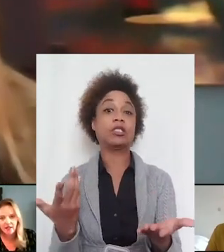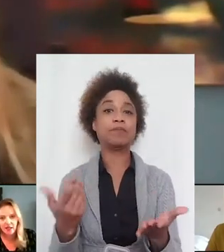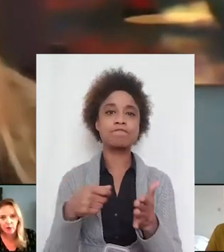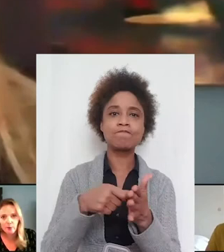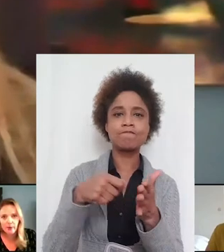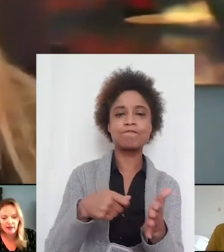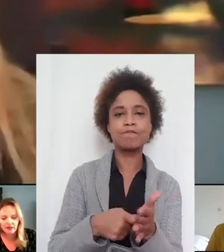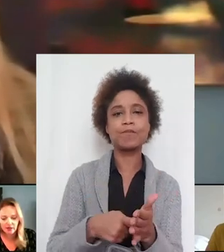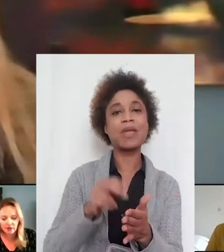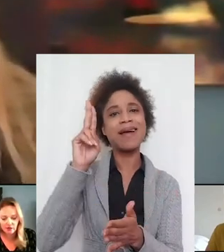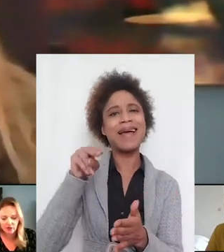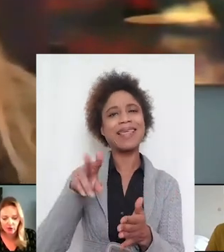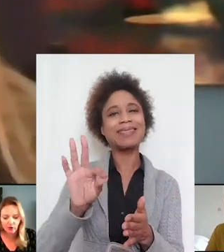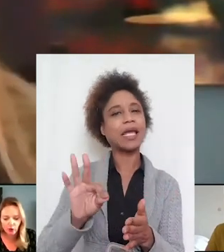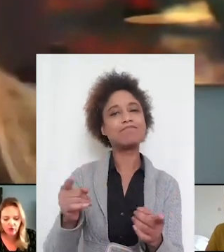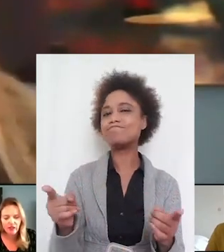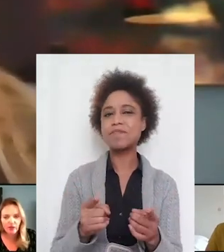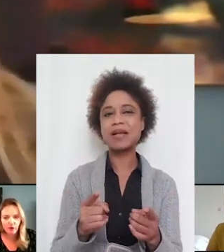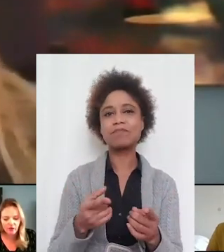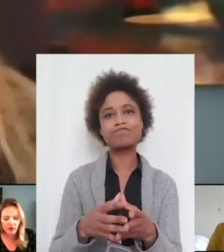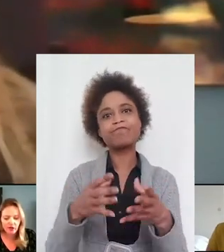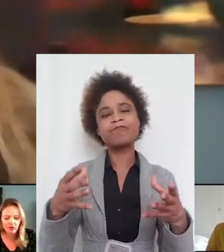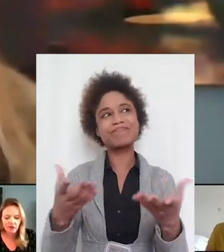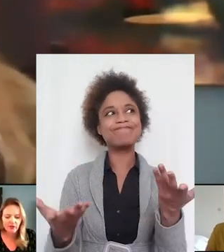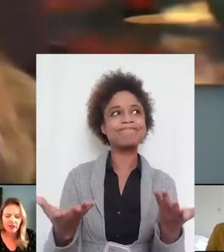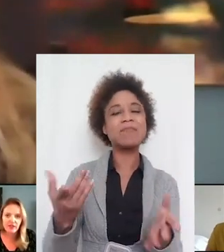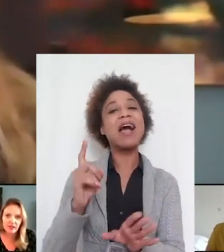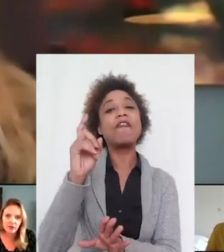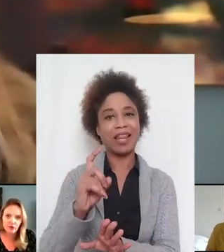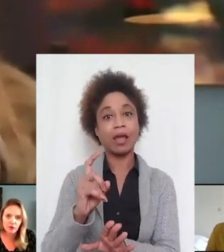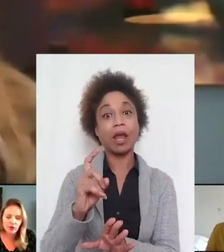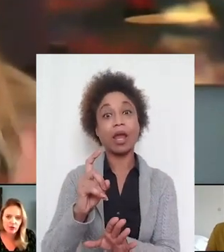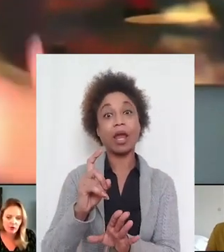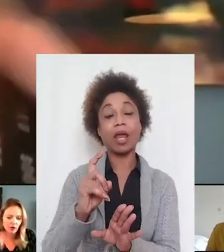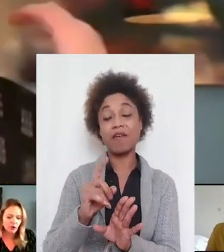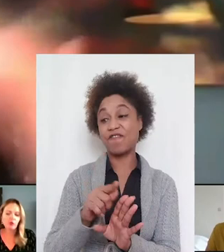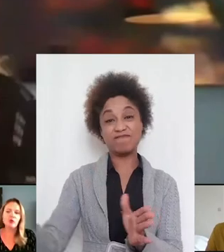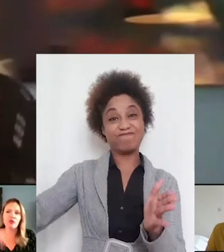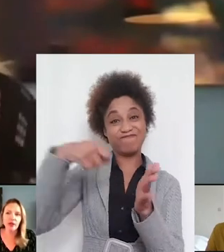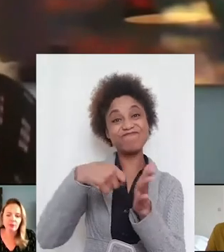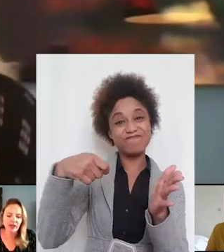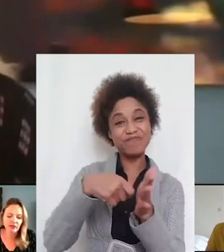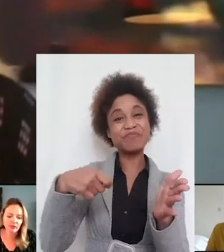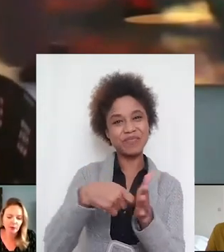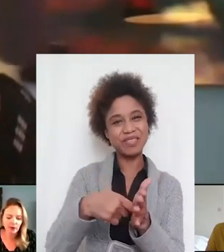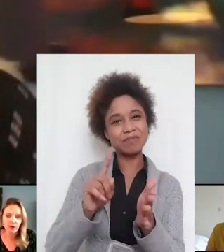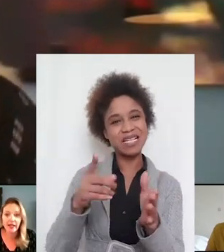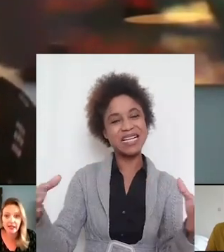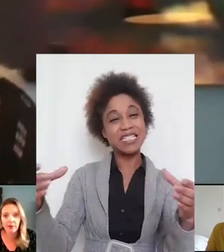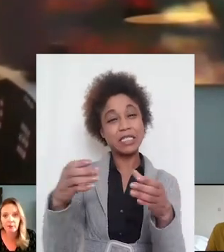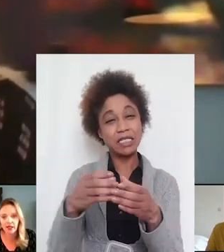HNT Onbeperkt is voor het grootste deel afhankelijk van externe fondsen, zoals onze